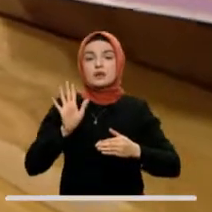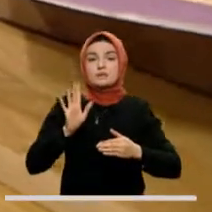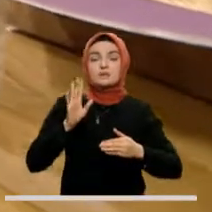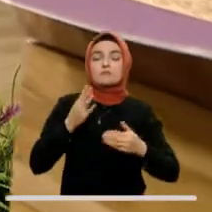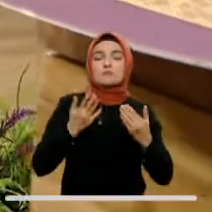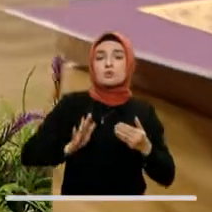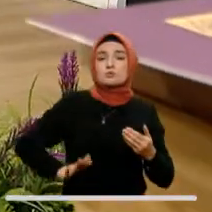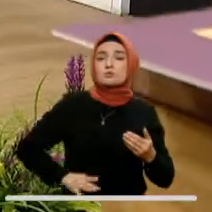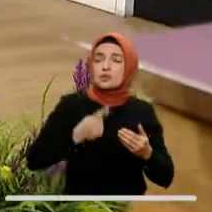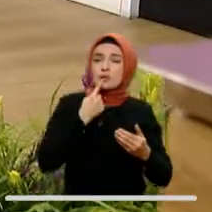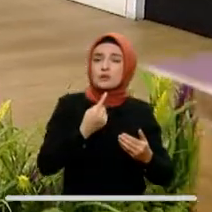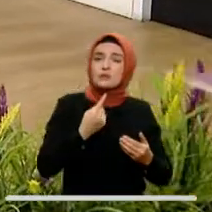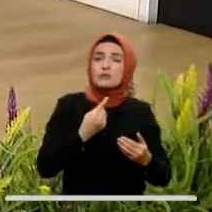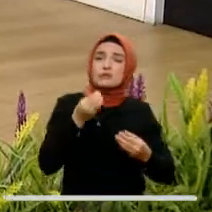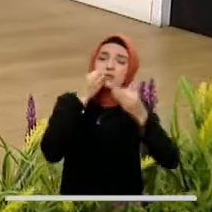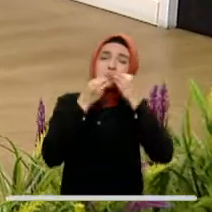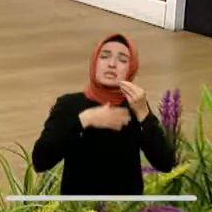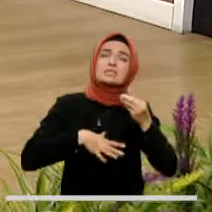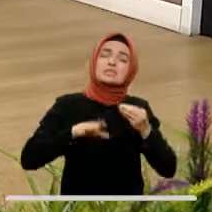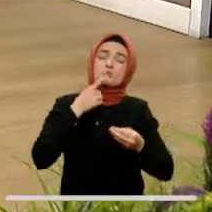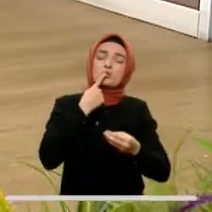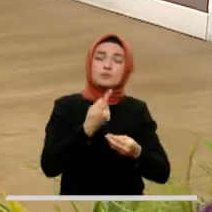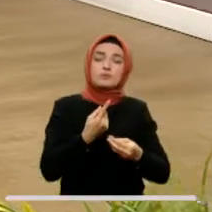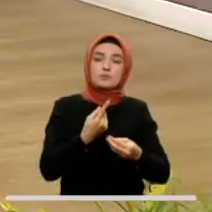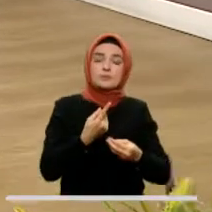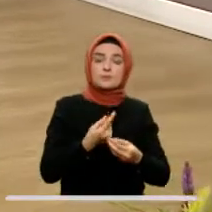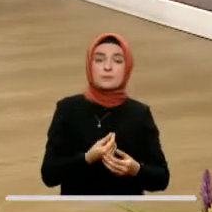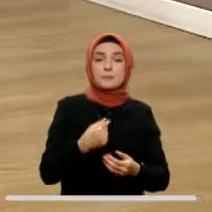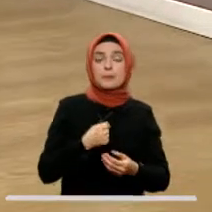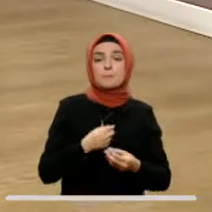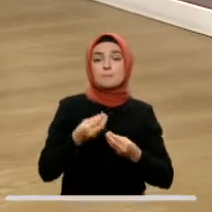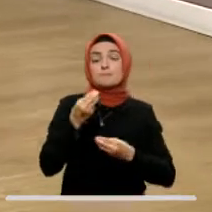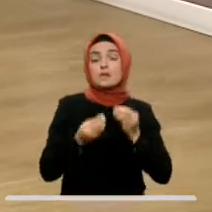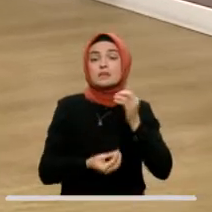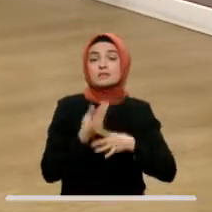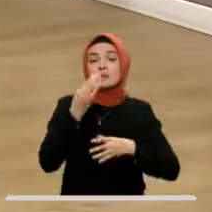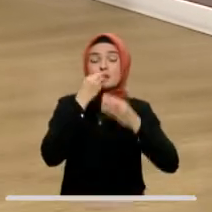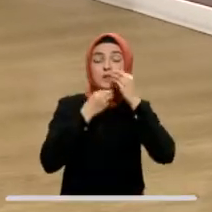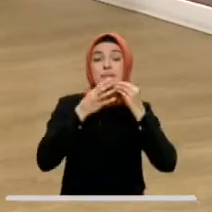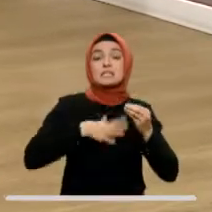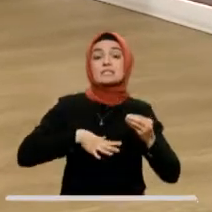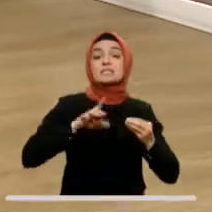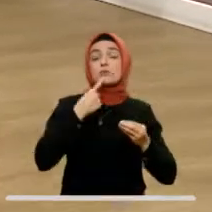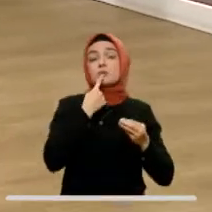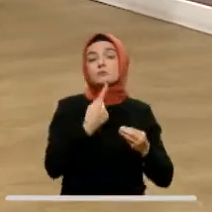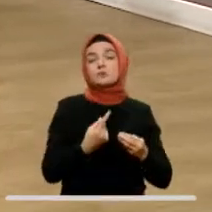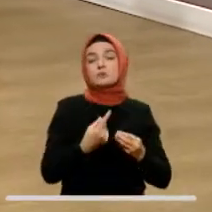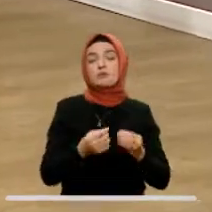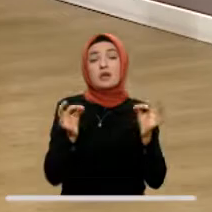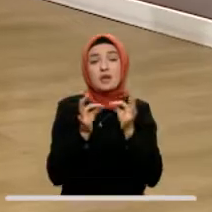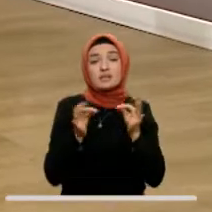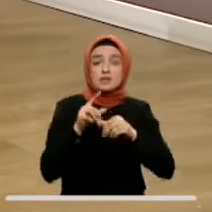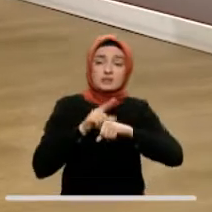iştahım yok. Yani ben en çok poliklinikte takip ederken duyduğum bu. Ben sabah yemek yemek istemiyorum. Erken diyor. Saatte istemiyorum. Evet. Aynen